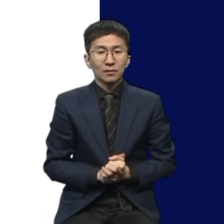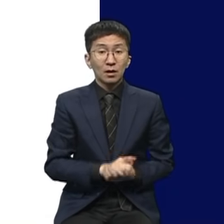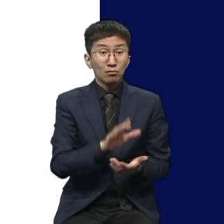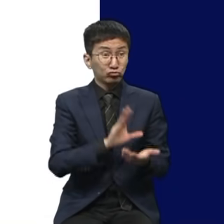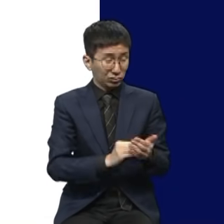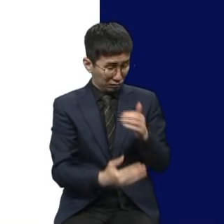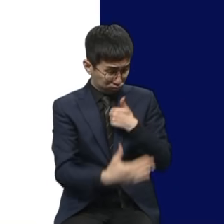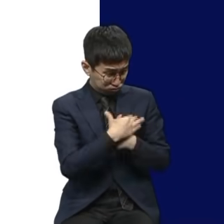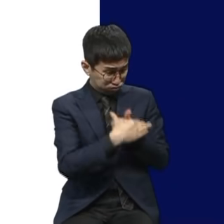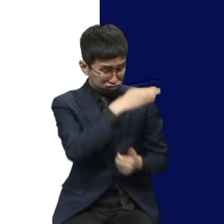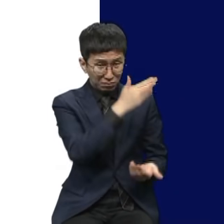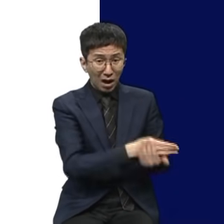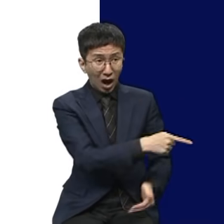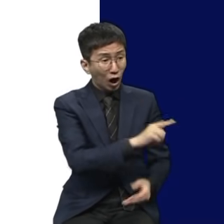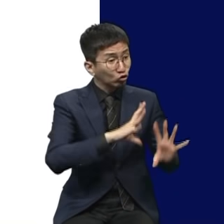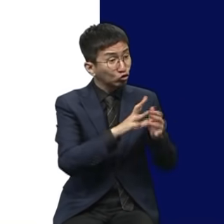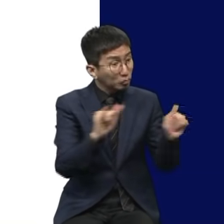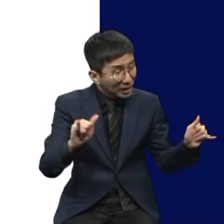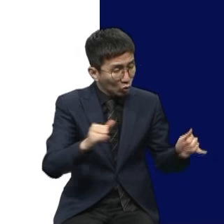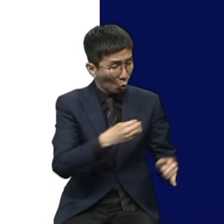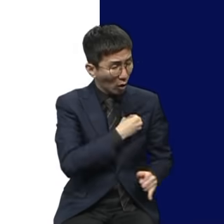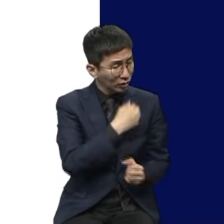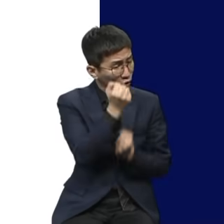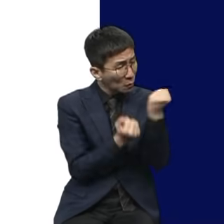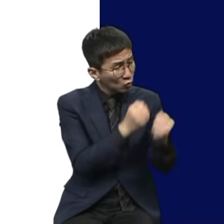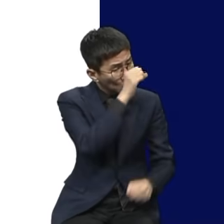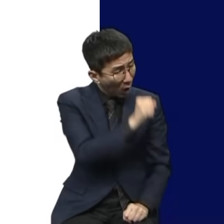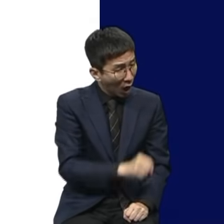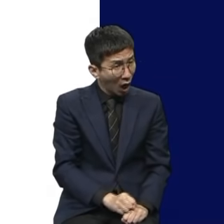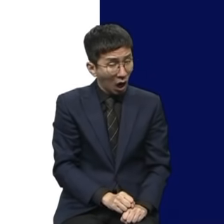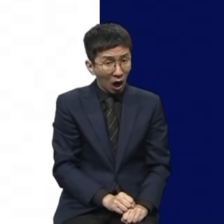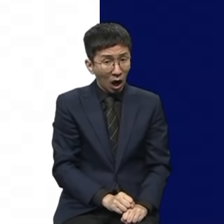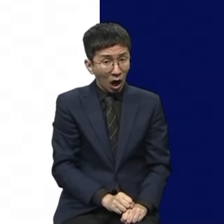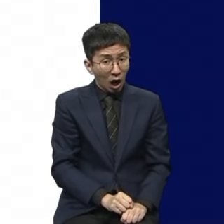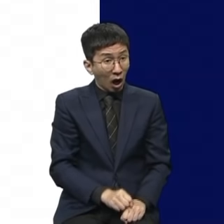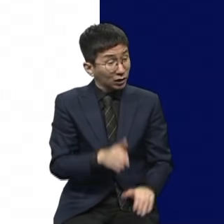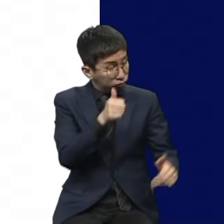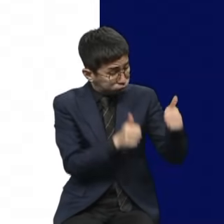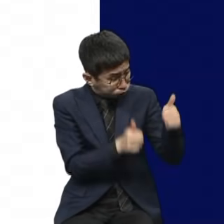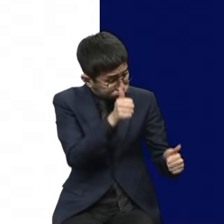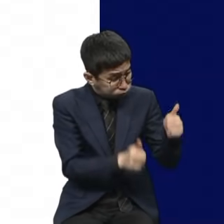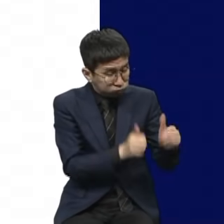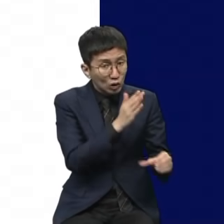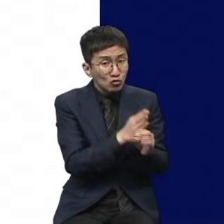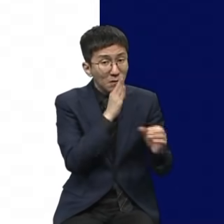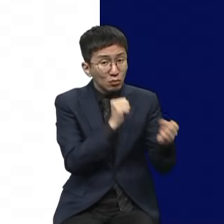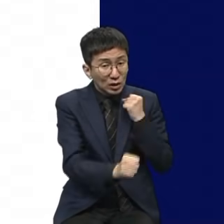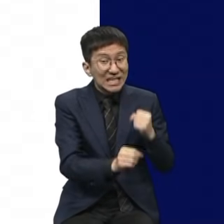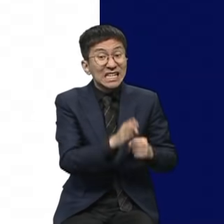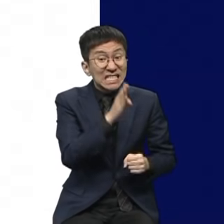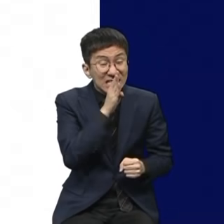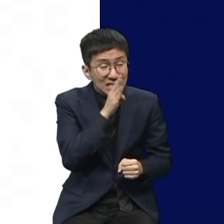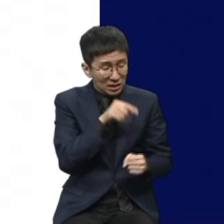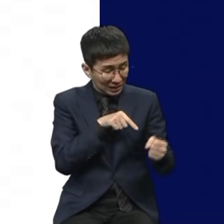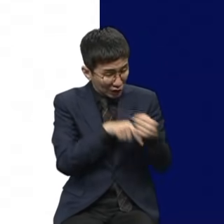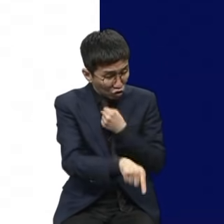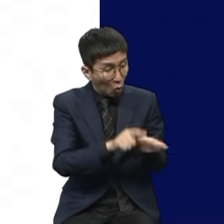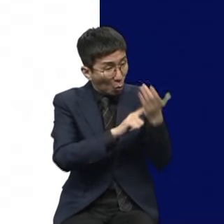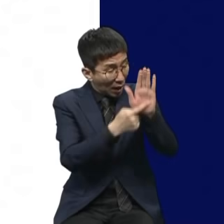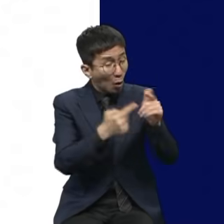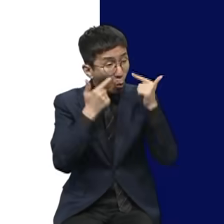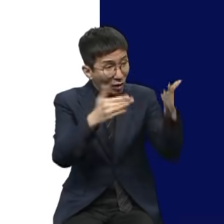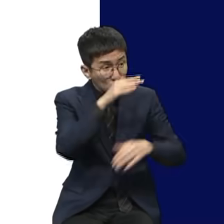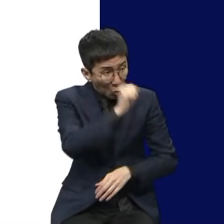저에게 돌리지 말고 국민과 당원께 설명하라며 아무리 경선 국면이지만 사실관계를 밝히면 될 일을